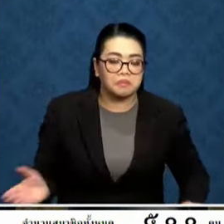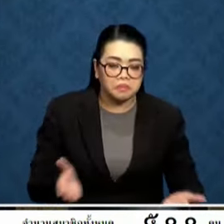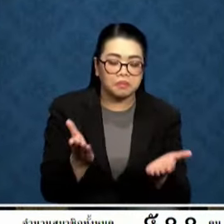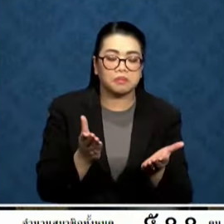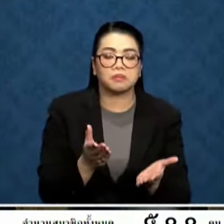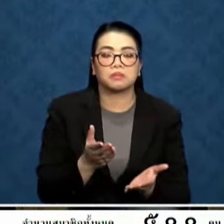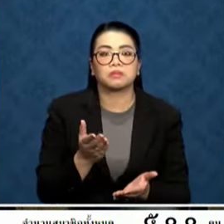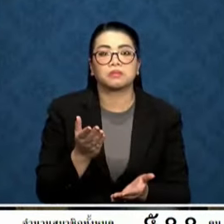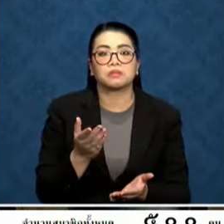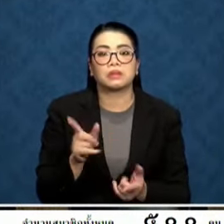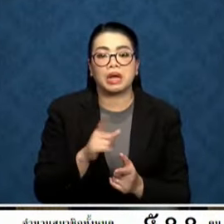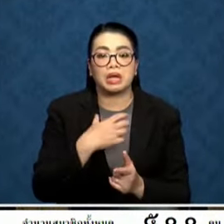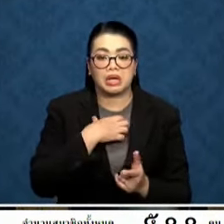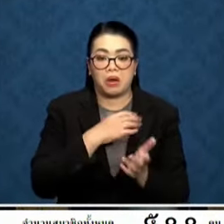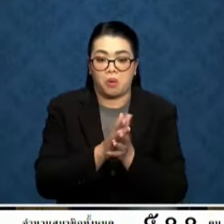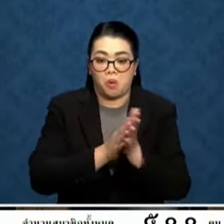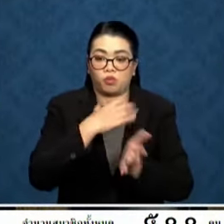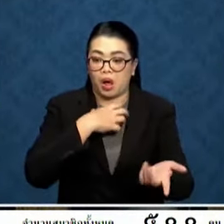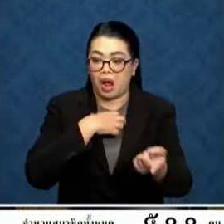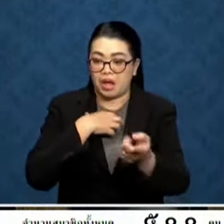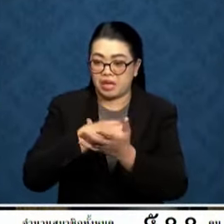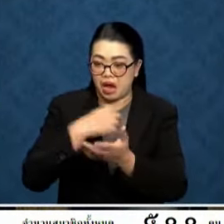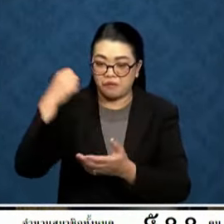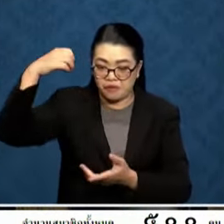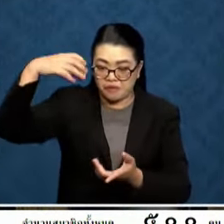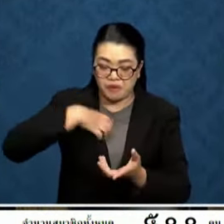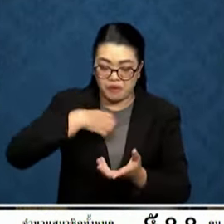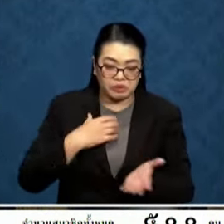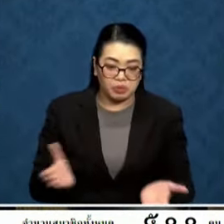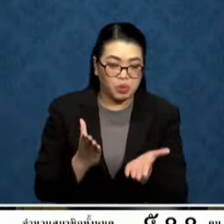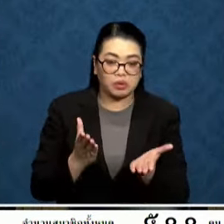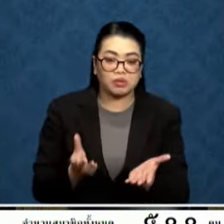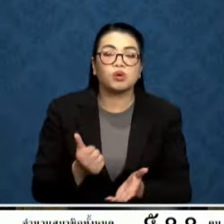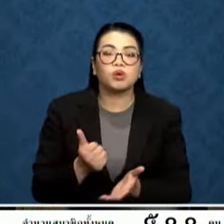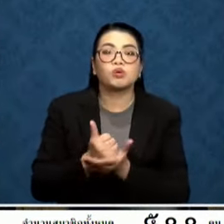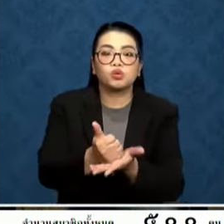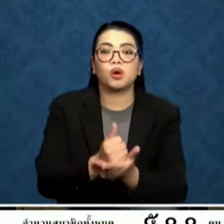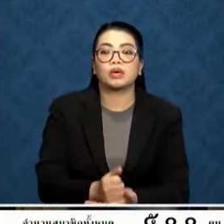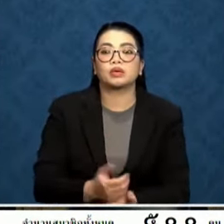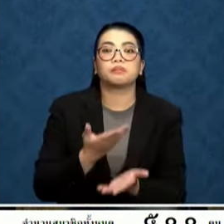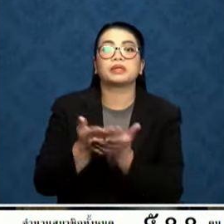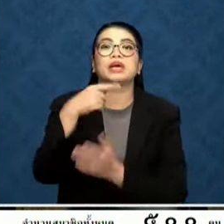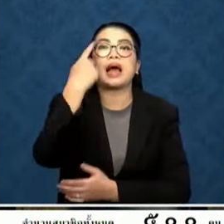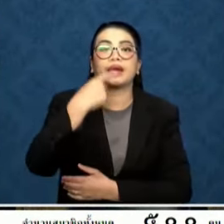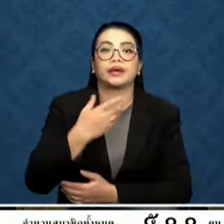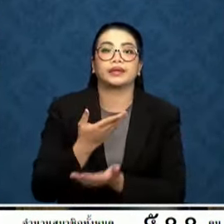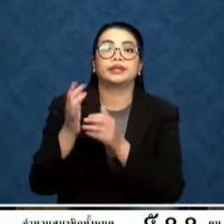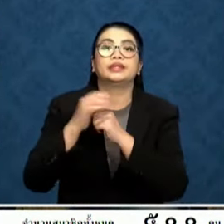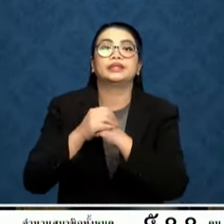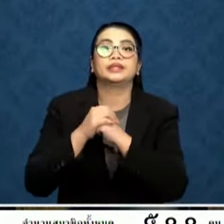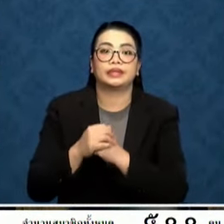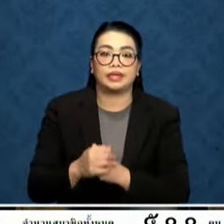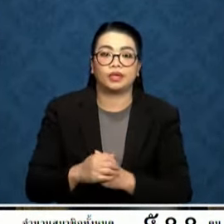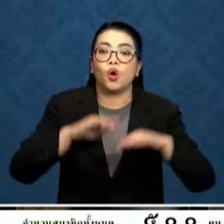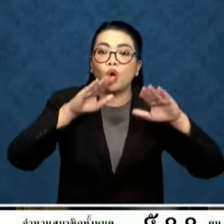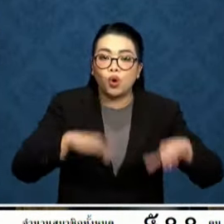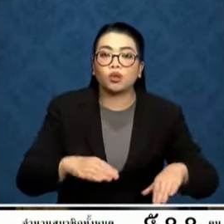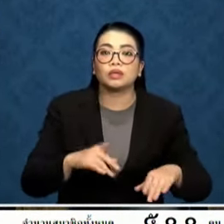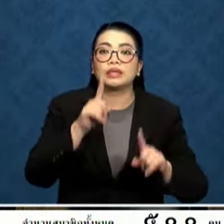ด้านดีมานครับเพื่อช่วยสนับสนุนคนไทยไปซื้อรถ EVของจีนครับหลักแสนบาทต่อ